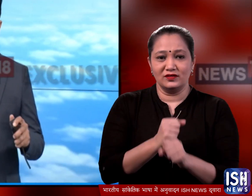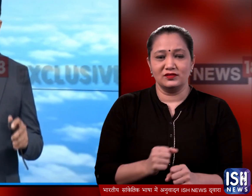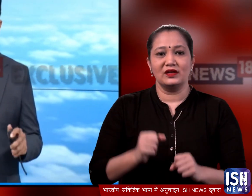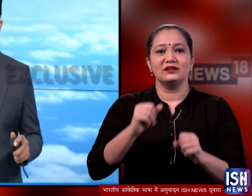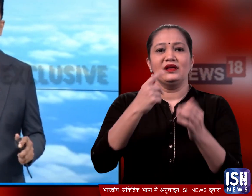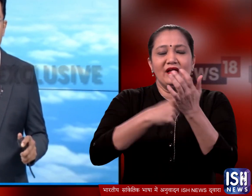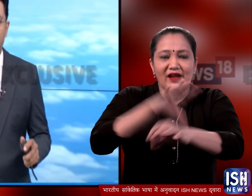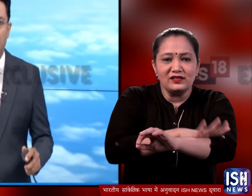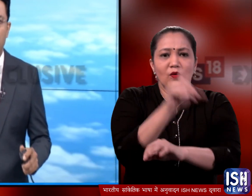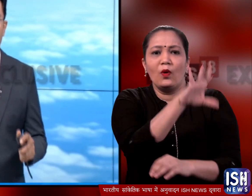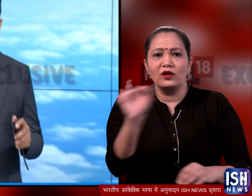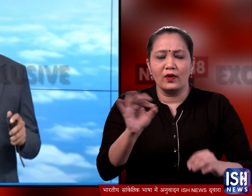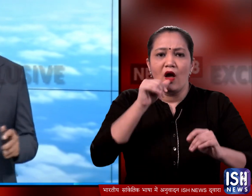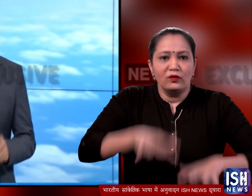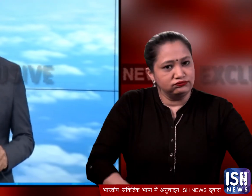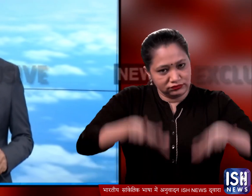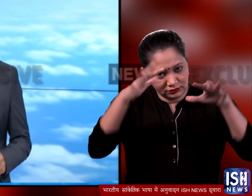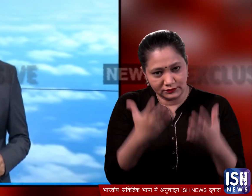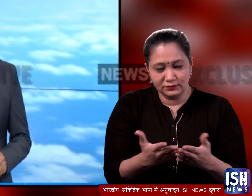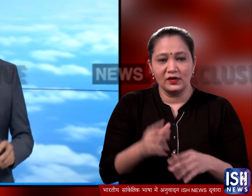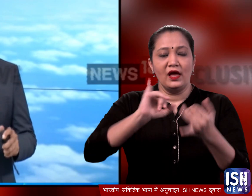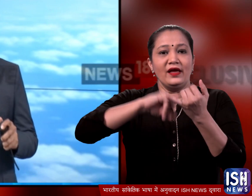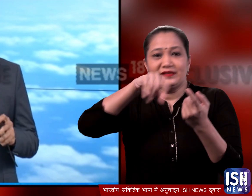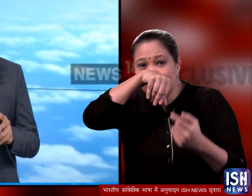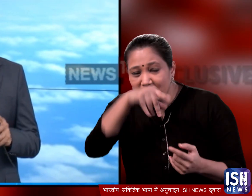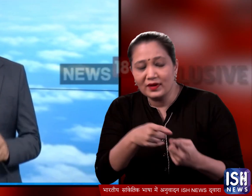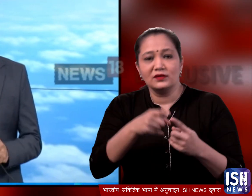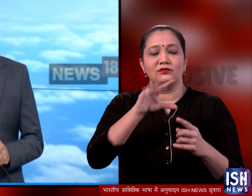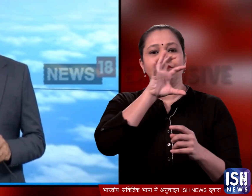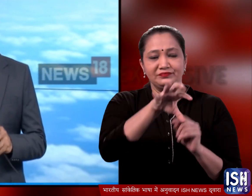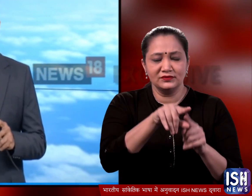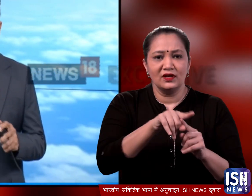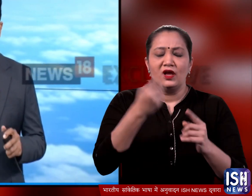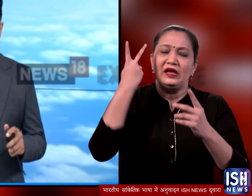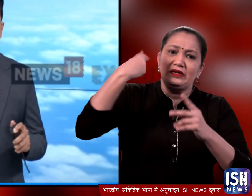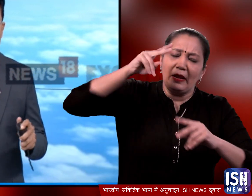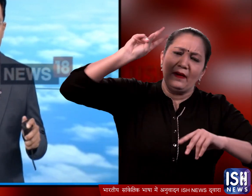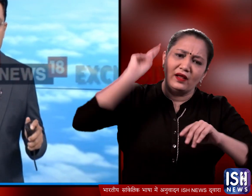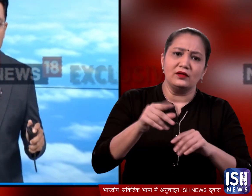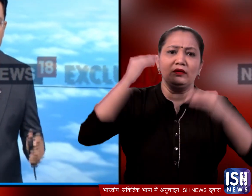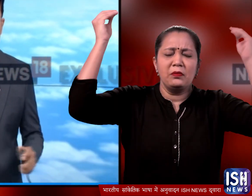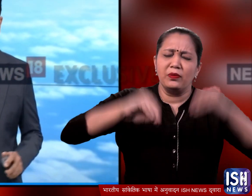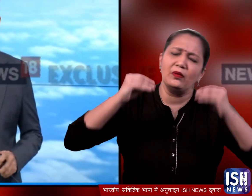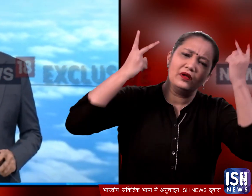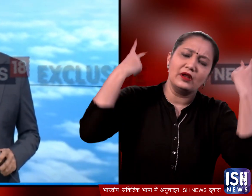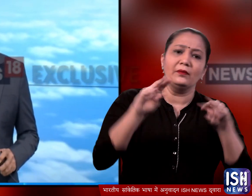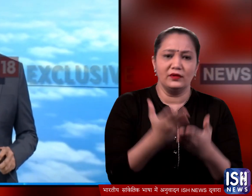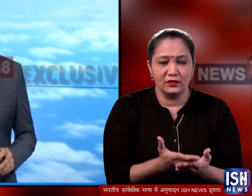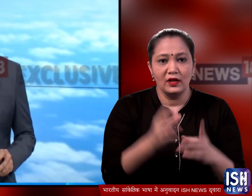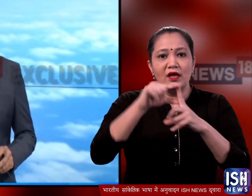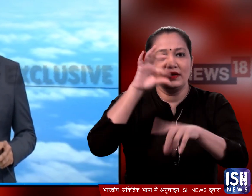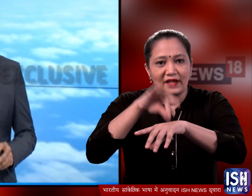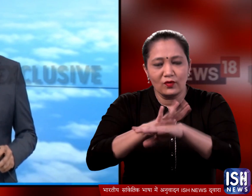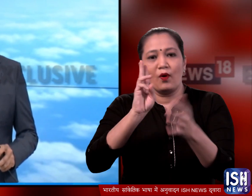महीने में पूर्वी राजस्थान हफ्ते भर बाढ़ में डूबा रहा। सितंबर में पूरे राज्य में औसत से 4-5 गुना ज्यादा बारिश हुई, जिसकी वजह